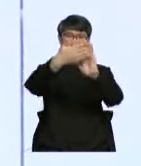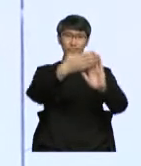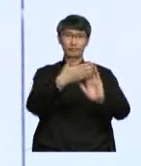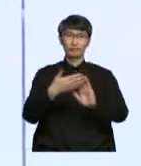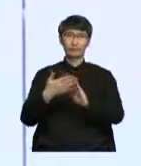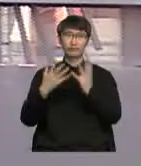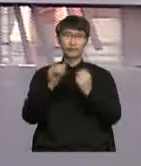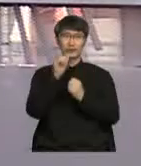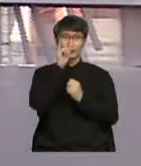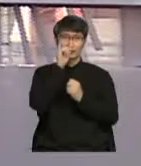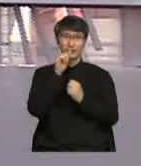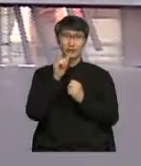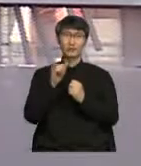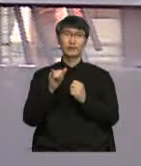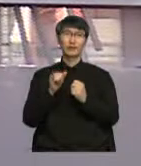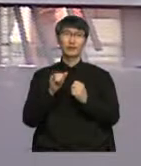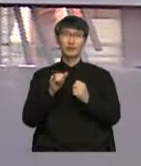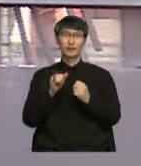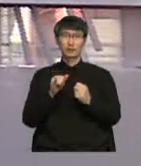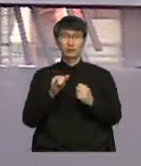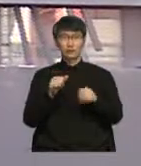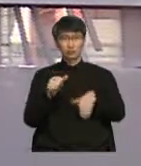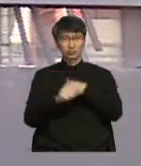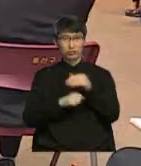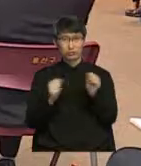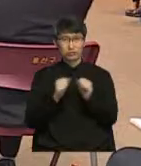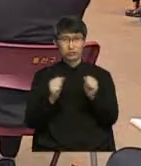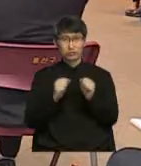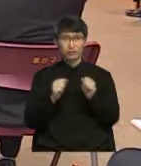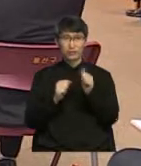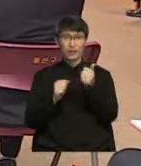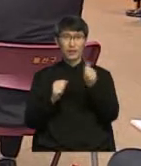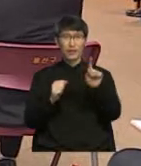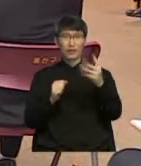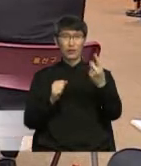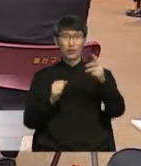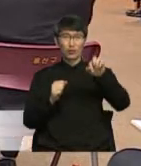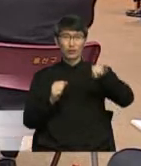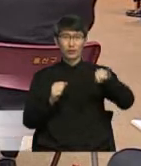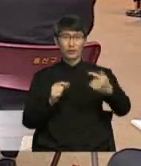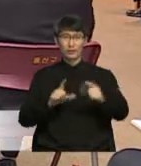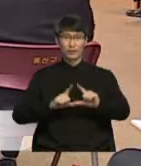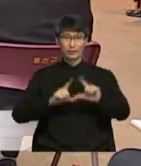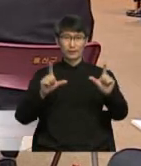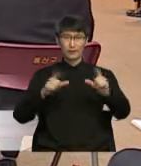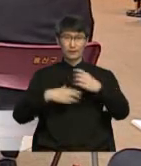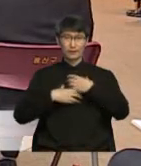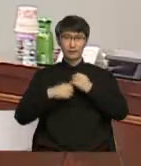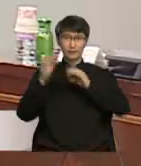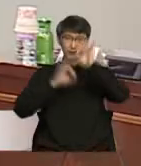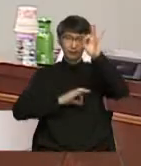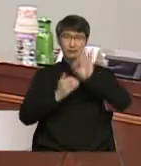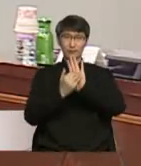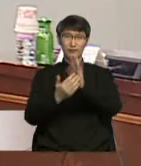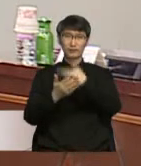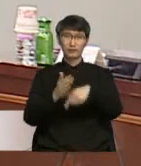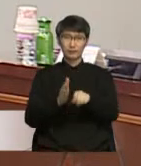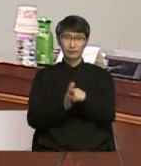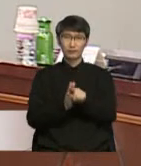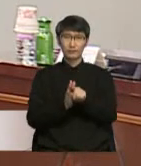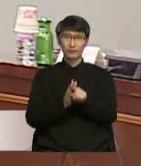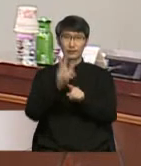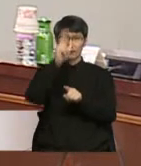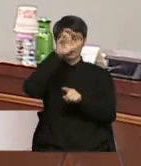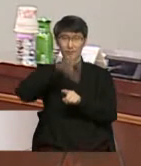있습니다 적막감 마저 감돕니다 텔러 인데 이 방역과 안전사고 예방을 위해 구청과 경찰서